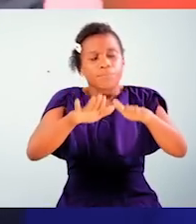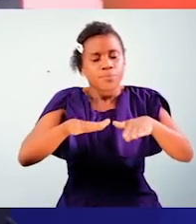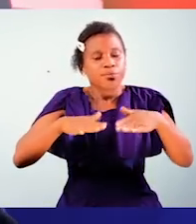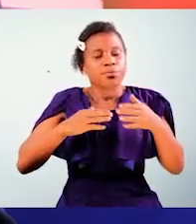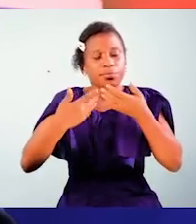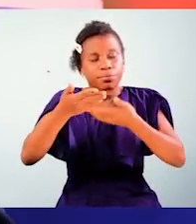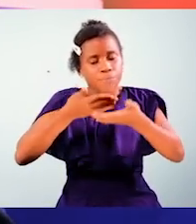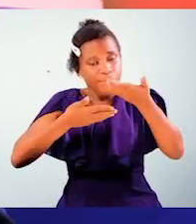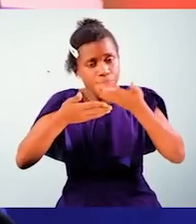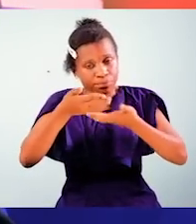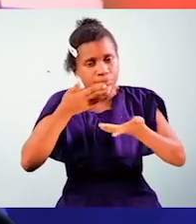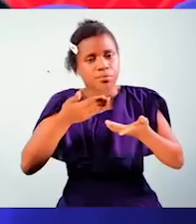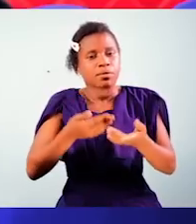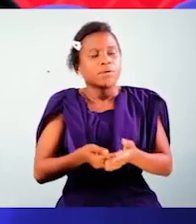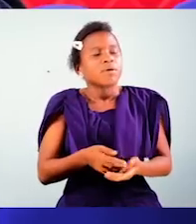lijadili. Kwa nini singekuwa